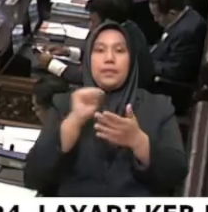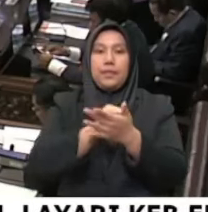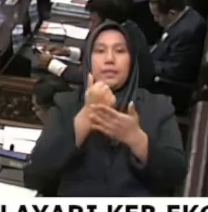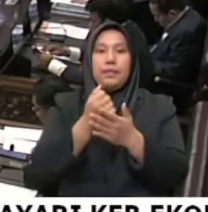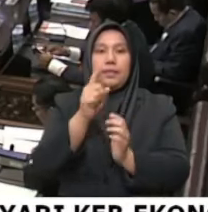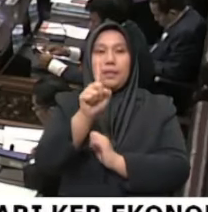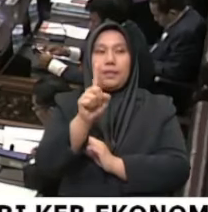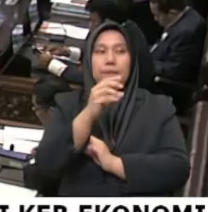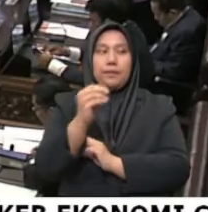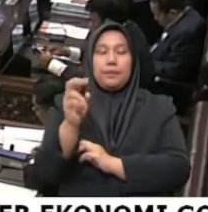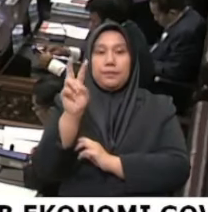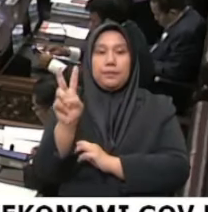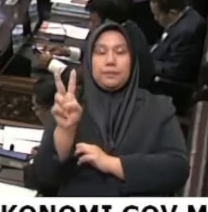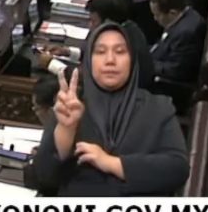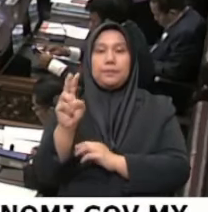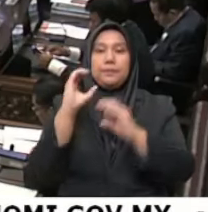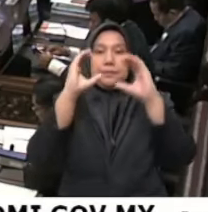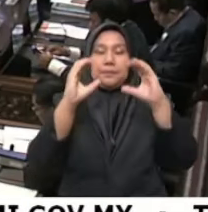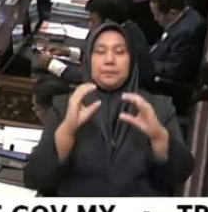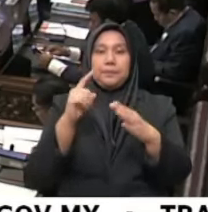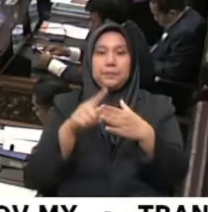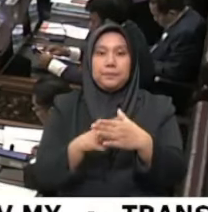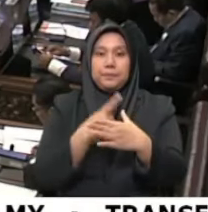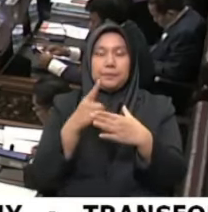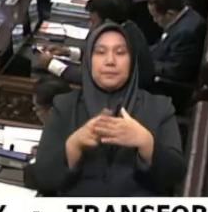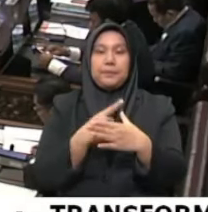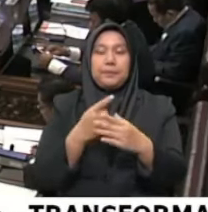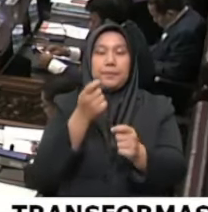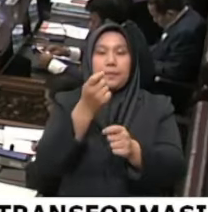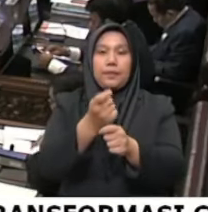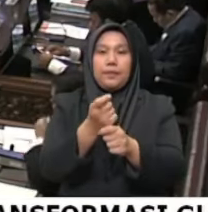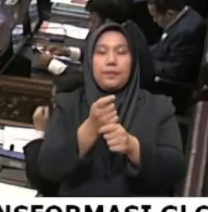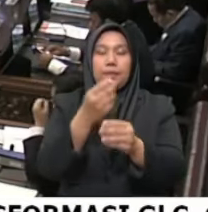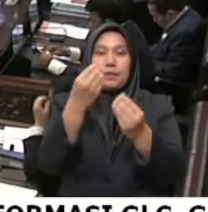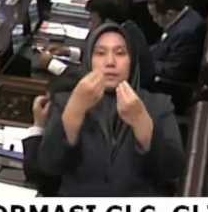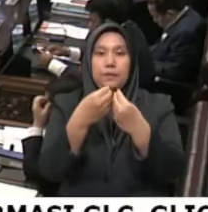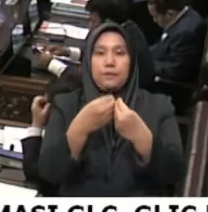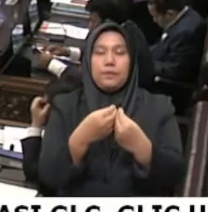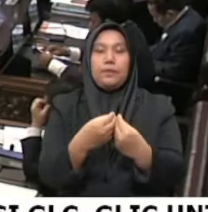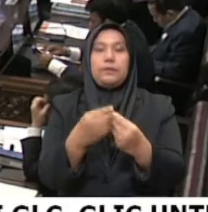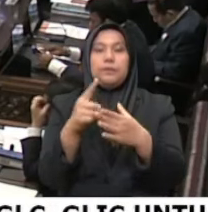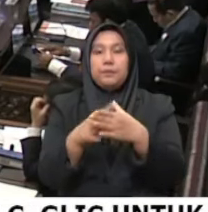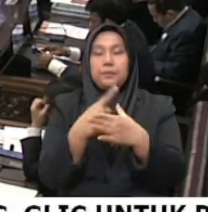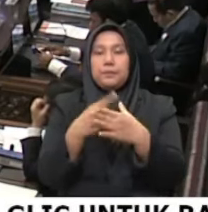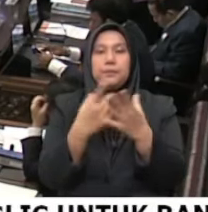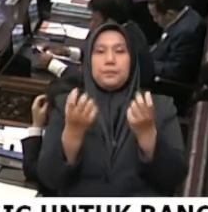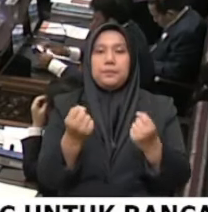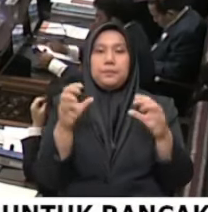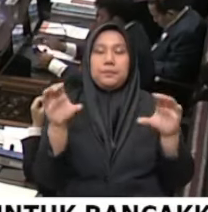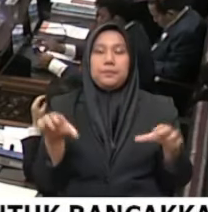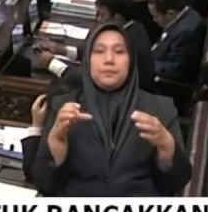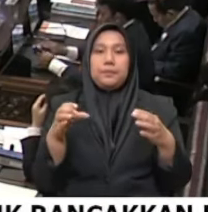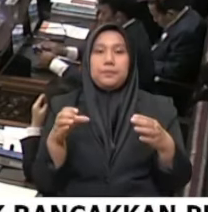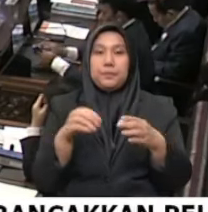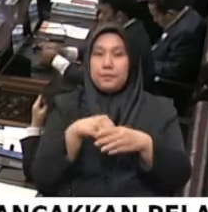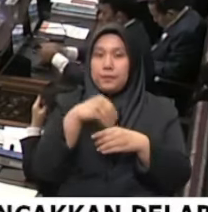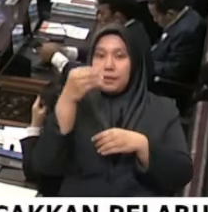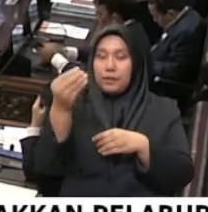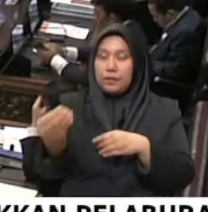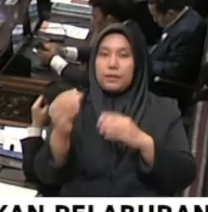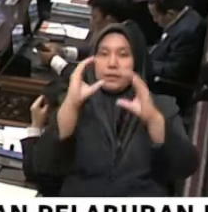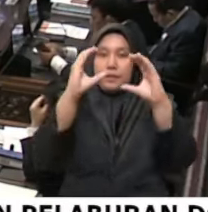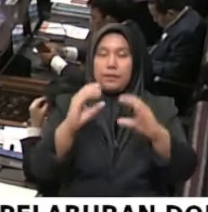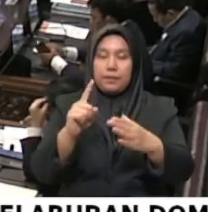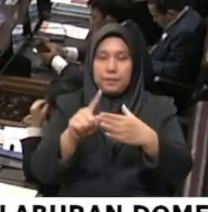secara bulanan dan menetapkan jumlah bulanan yang dia nak buat. Dengan membuat pengeluaran secara bulanan